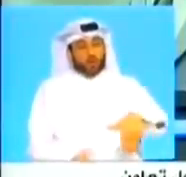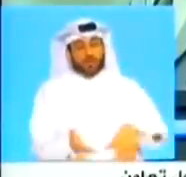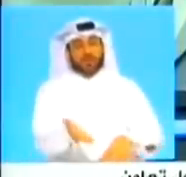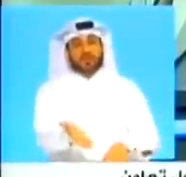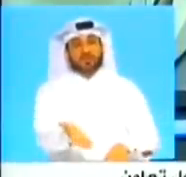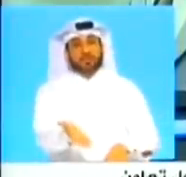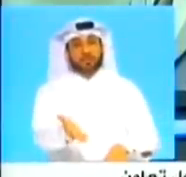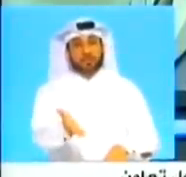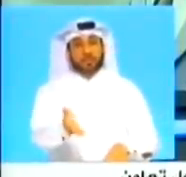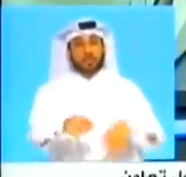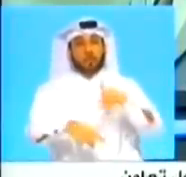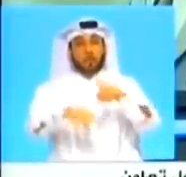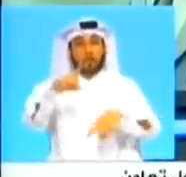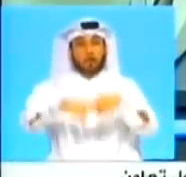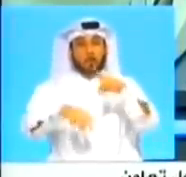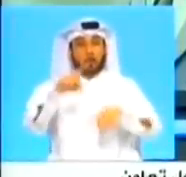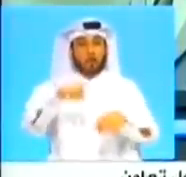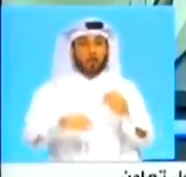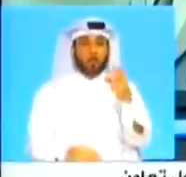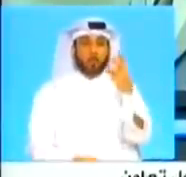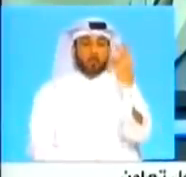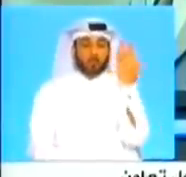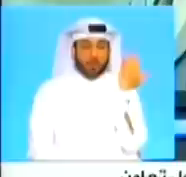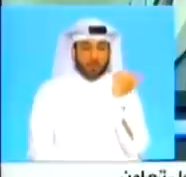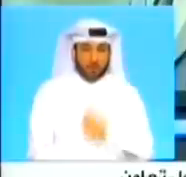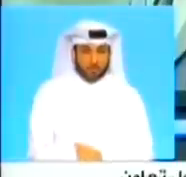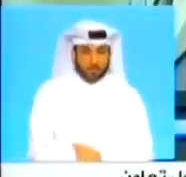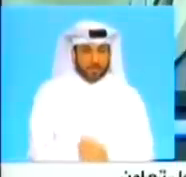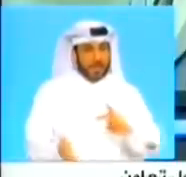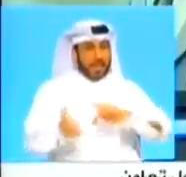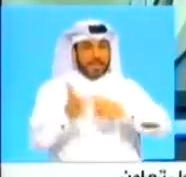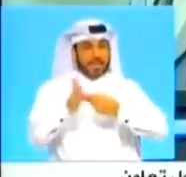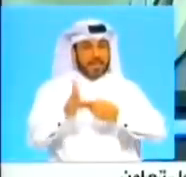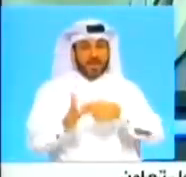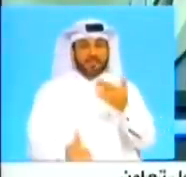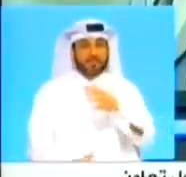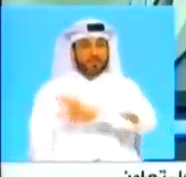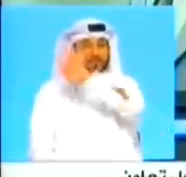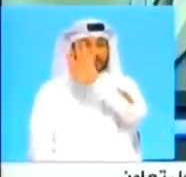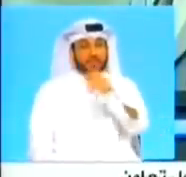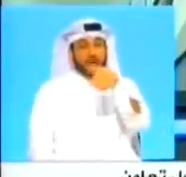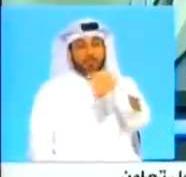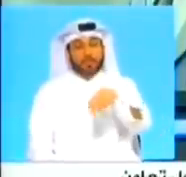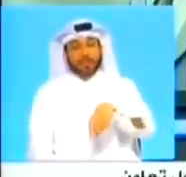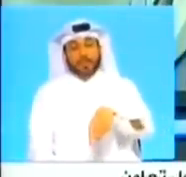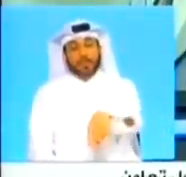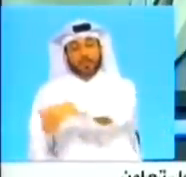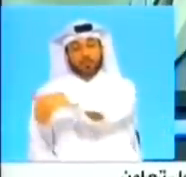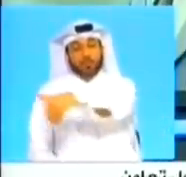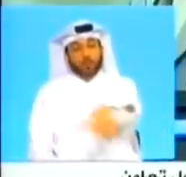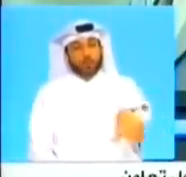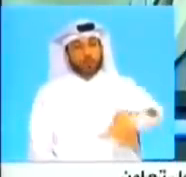شهدت توترات في الأيام الماضية، كيف تبدو الأوضاع على المسلمين؟